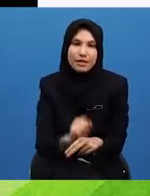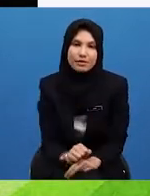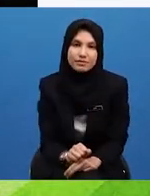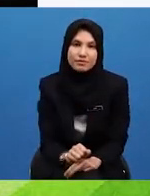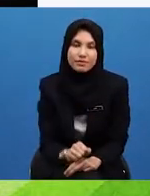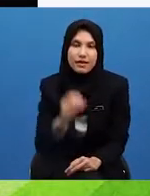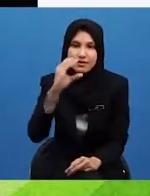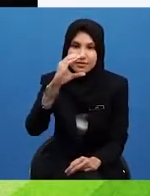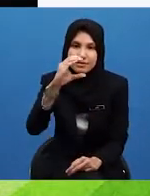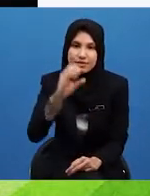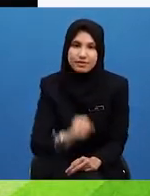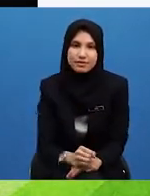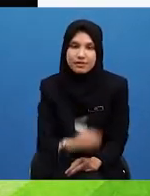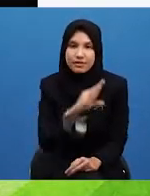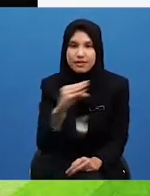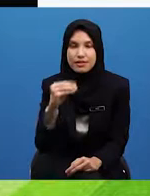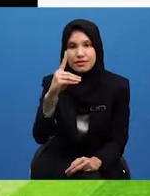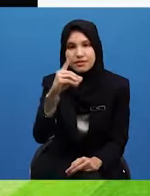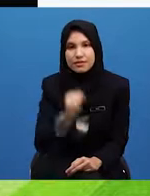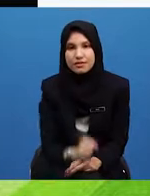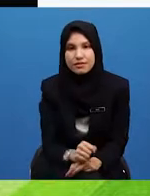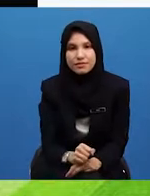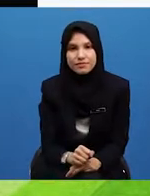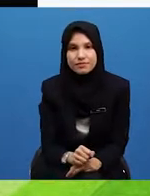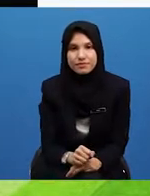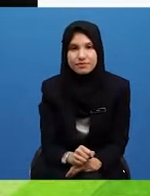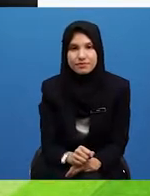c dan d pula